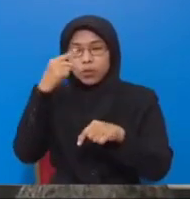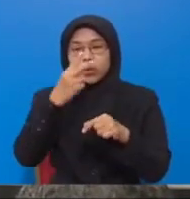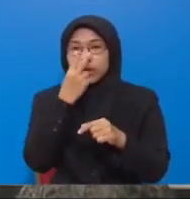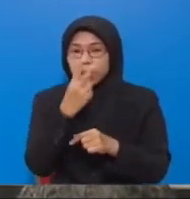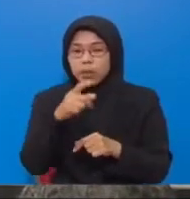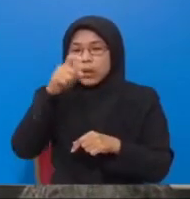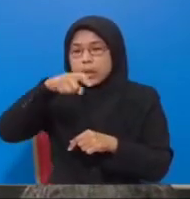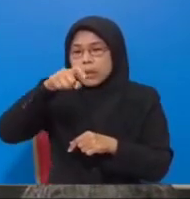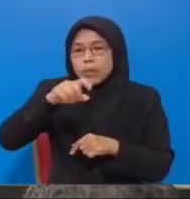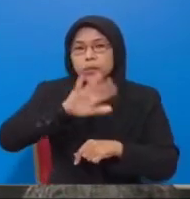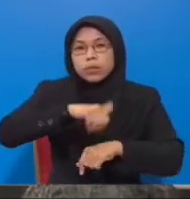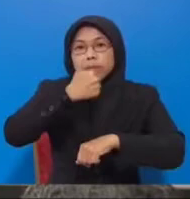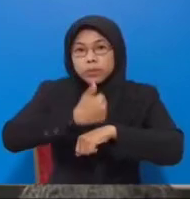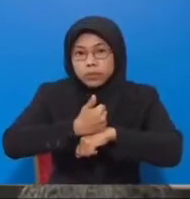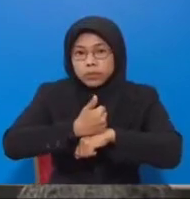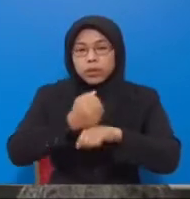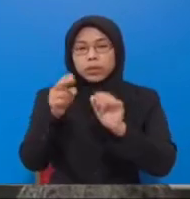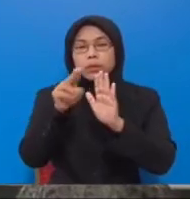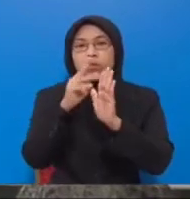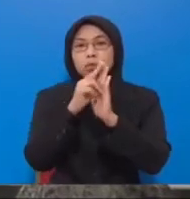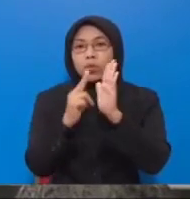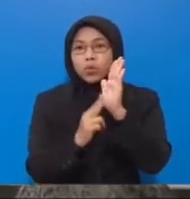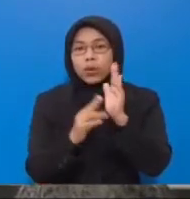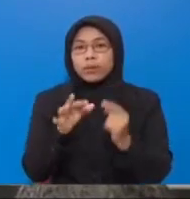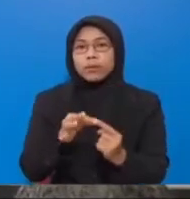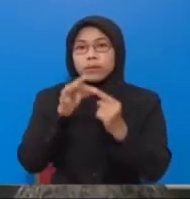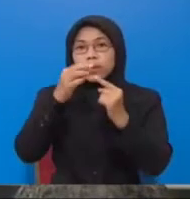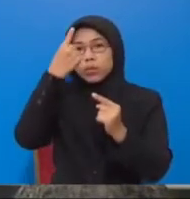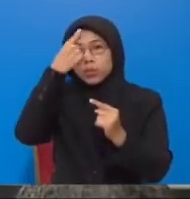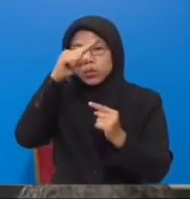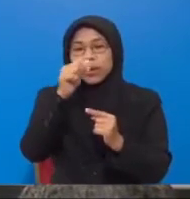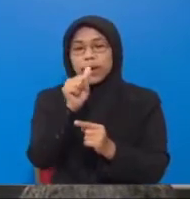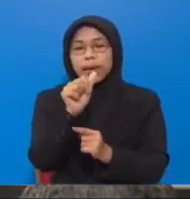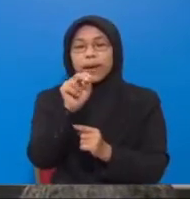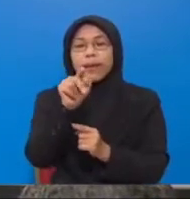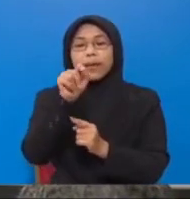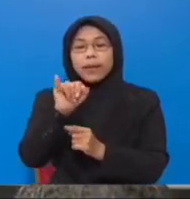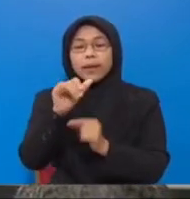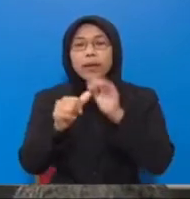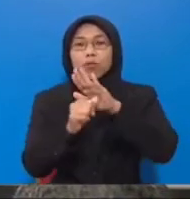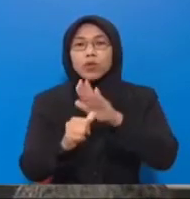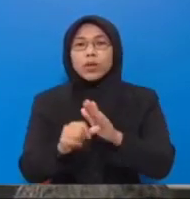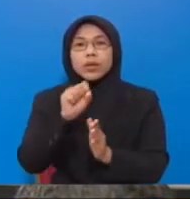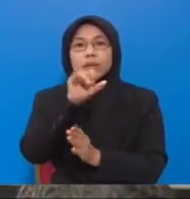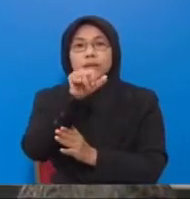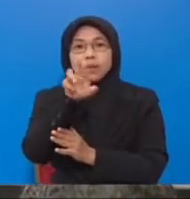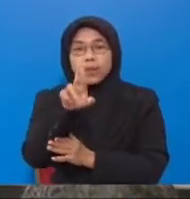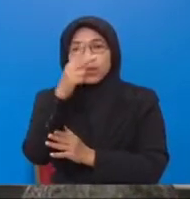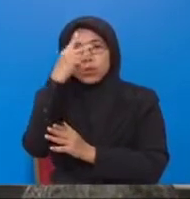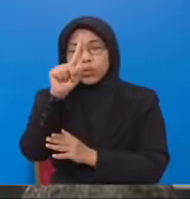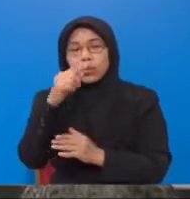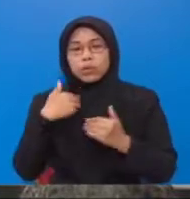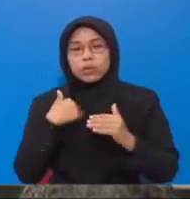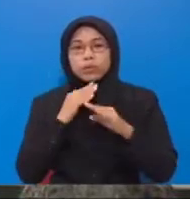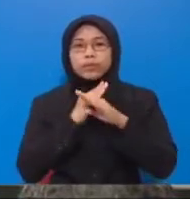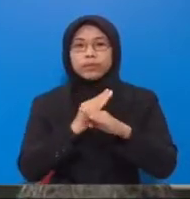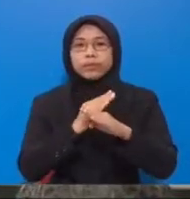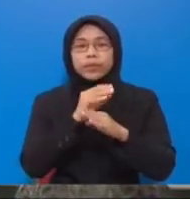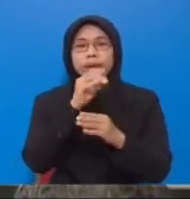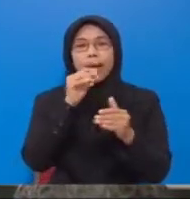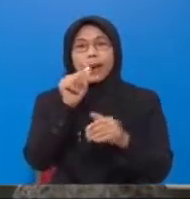melihat keperluan wujudkan satu perundangan khas berkenaan n ibu disable bagi menangani isu cash Buddyfight